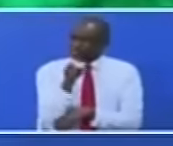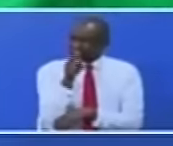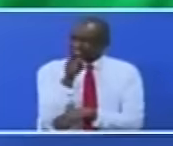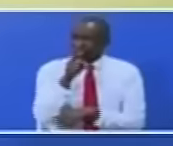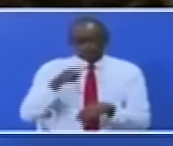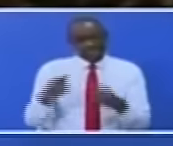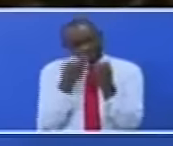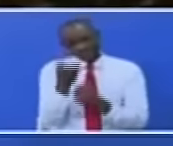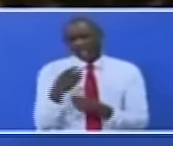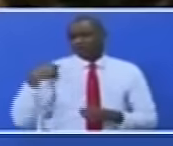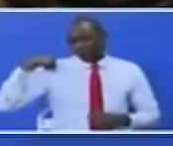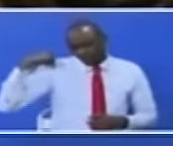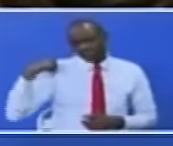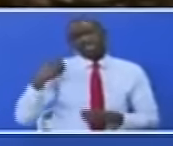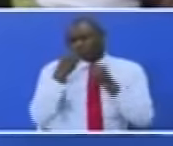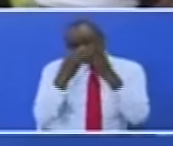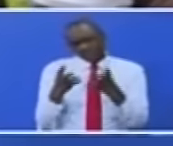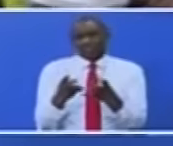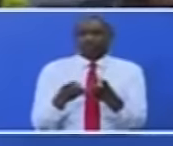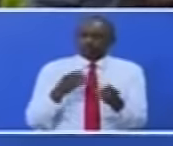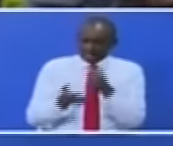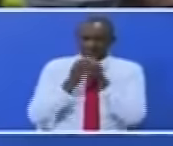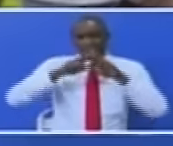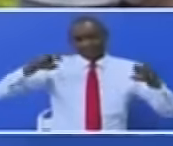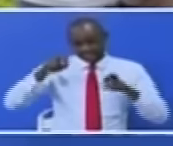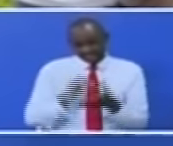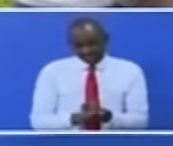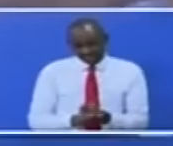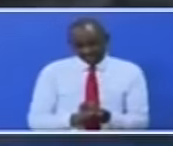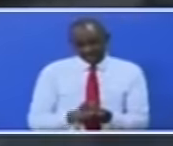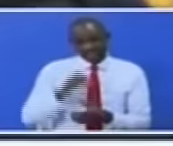incident to volunteer it to investigators. Ellen Wanjiru, KTN News.